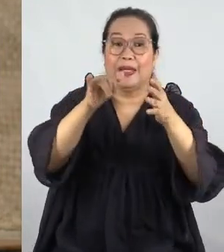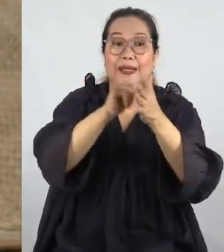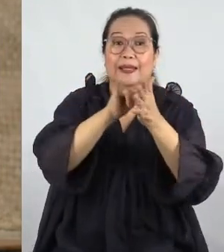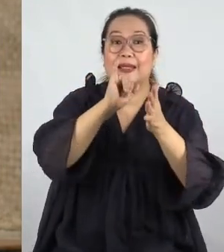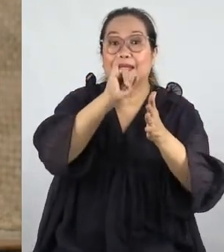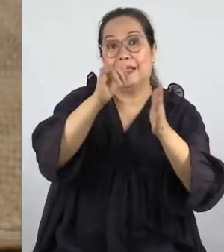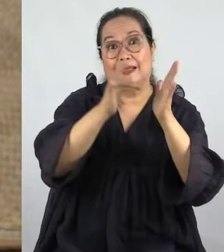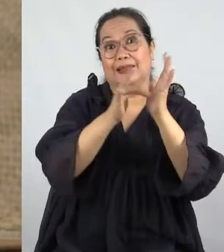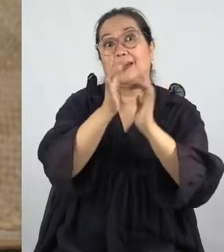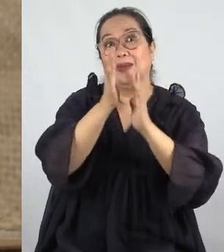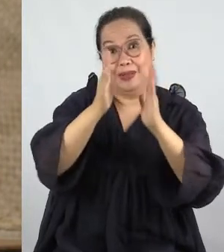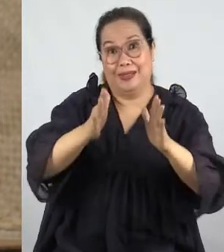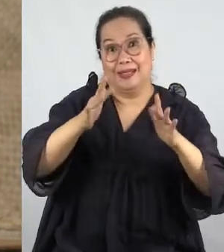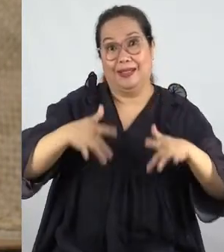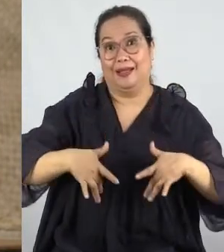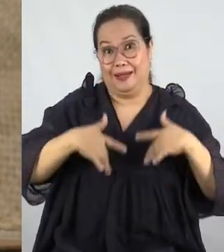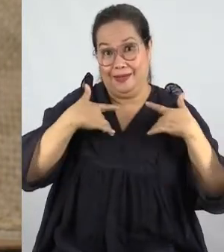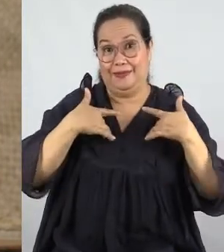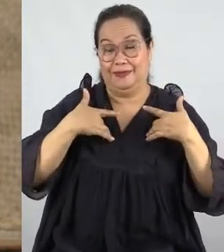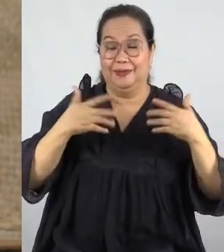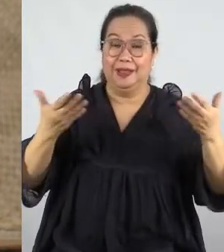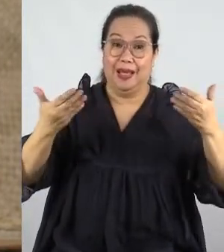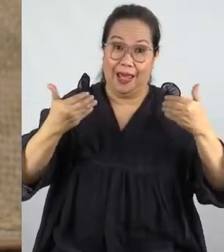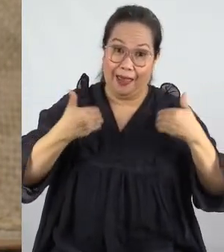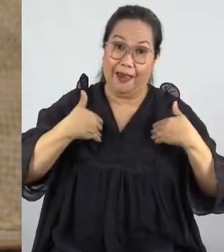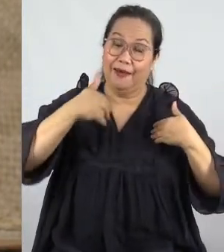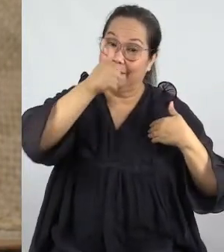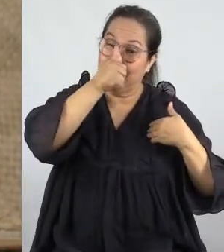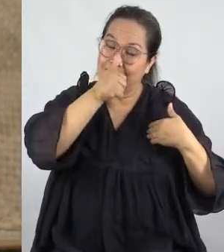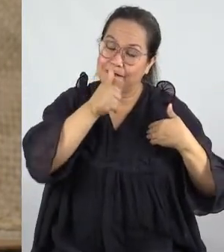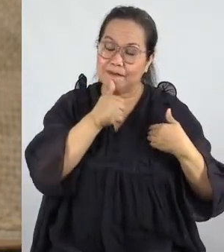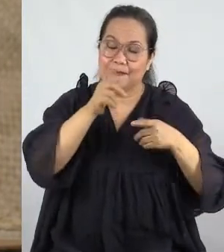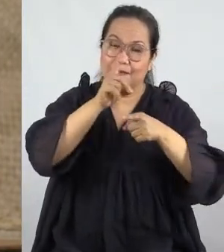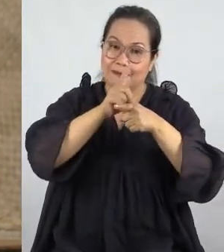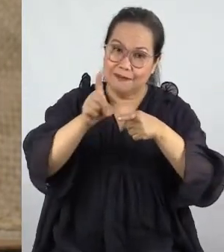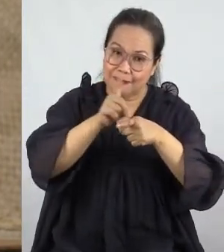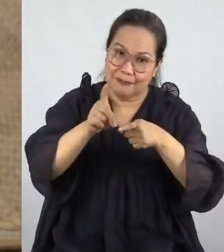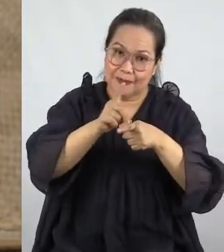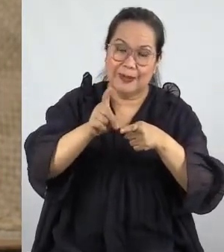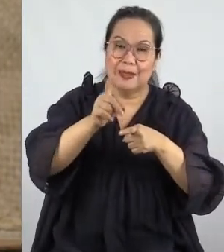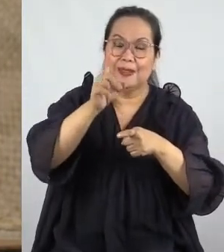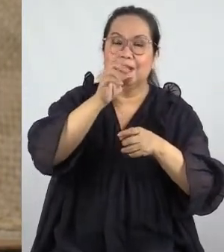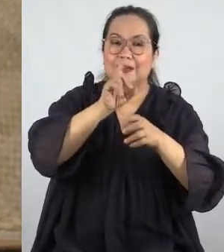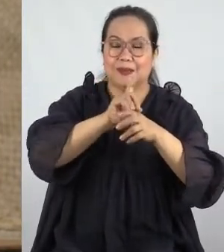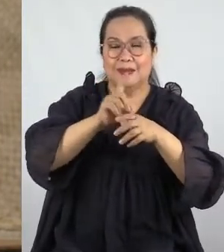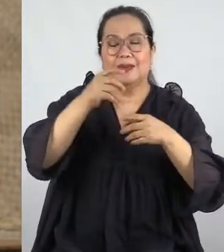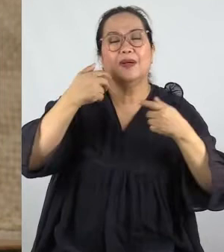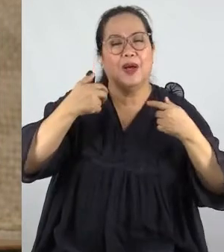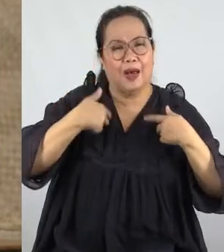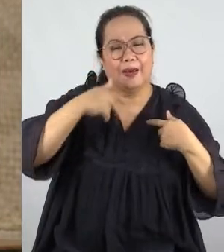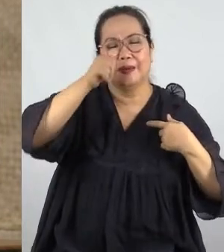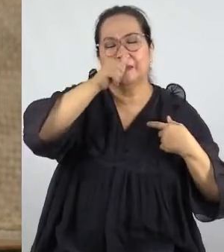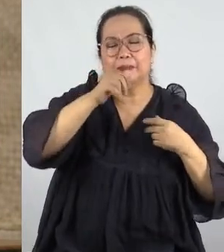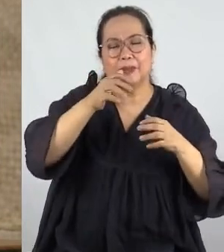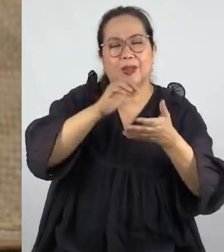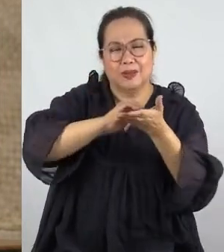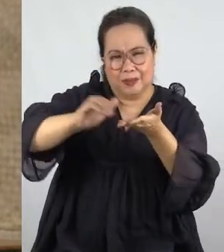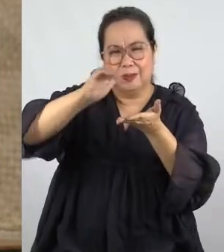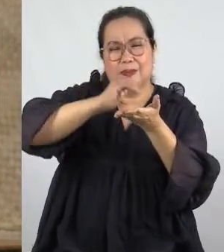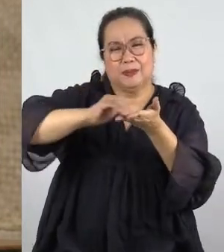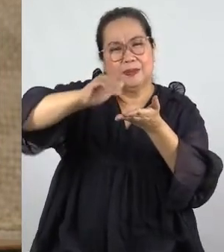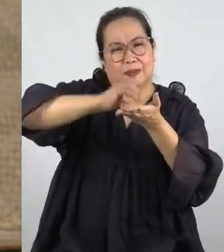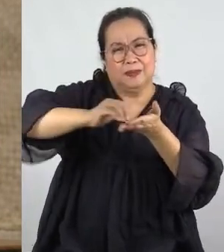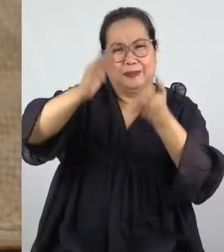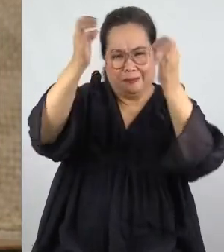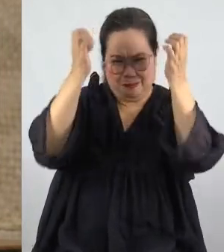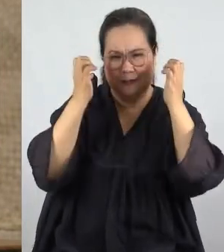life. Merong pagpupursige, merong pagtitiis, merong disiplina, merong todong pagsisikap.